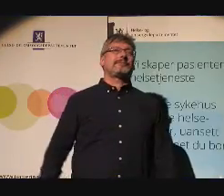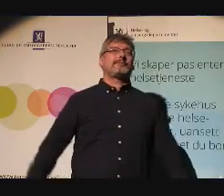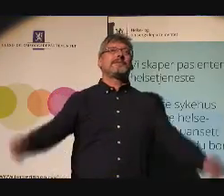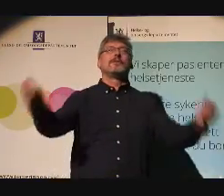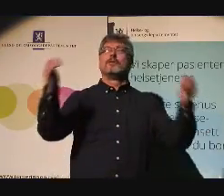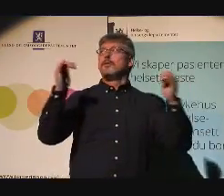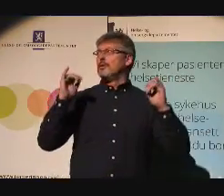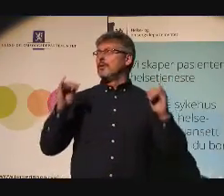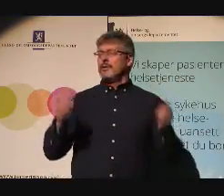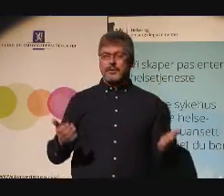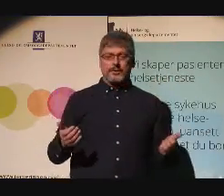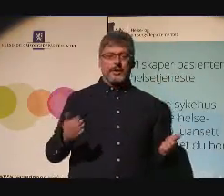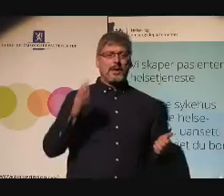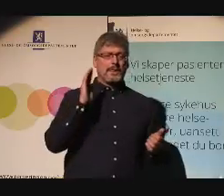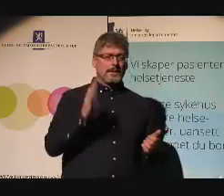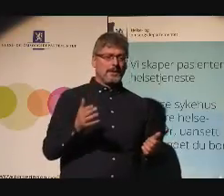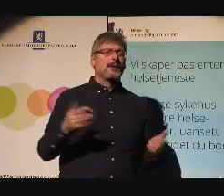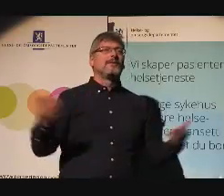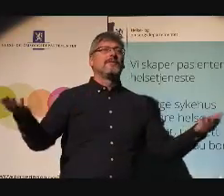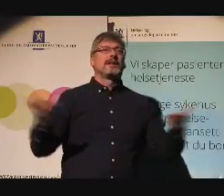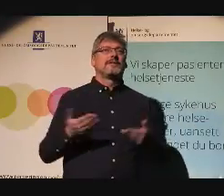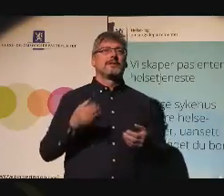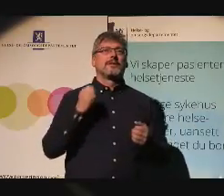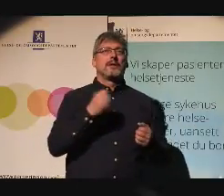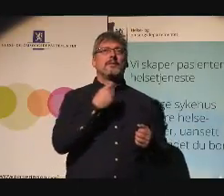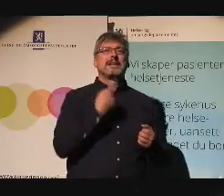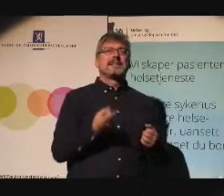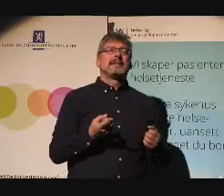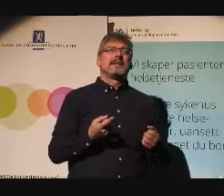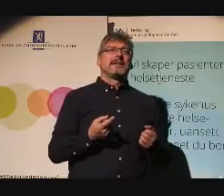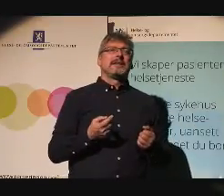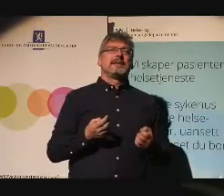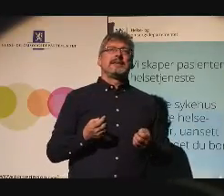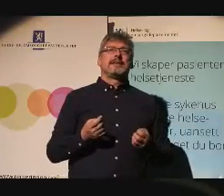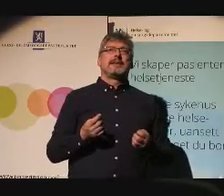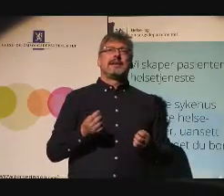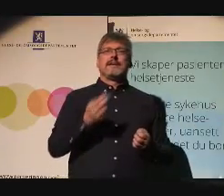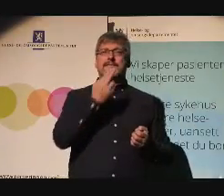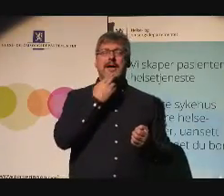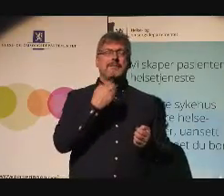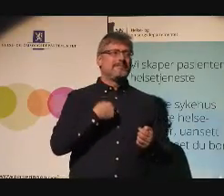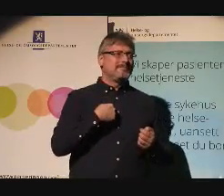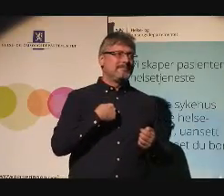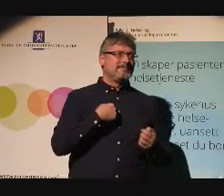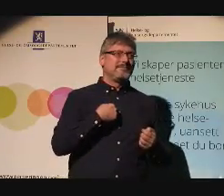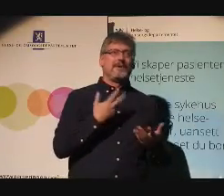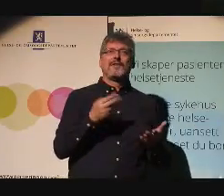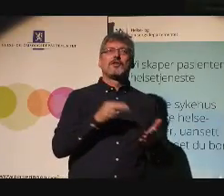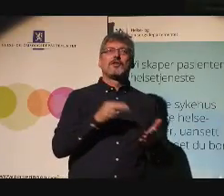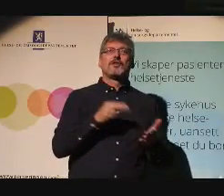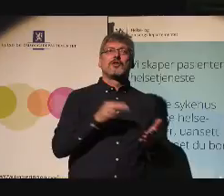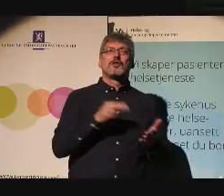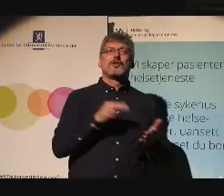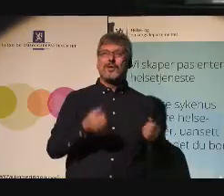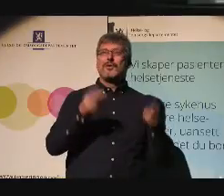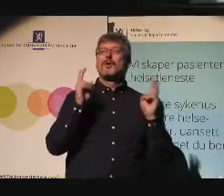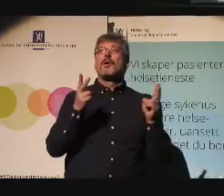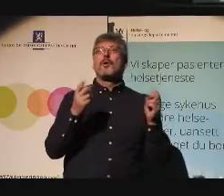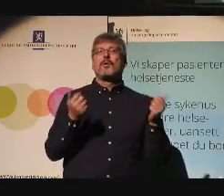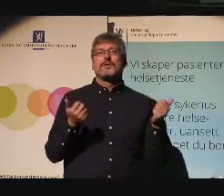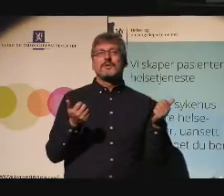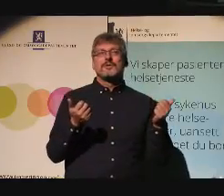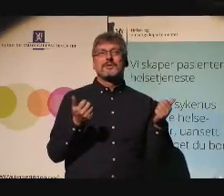Ja, takk for invitasjonen. Da må vi jo si litt om hvem vi og hva vi står for og sånn. Og så vil jo en av de som har